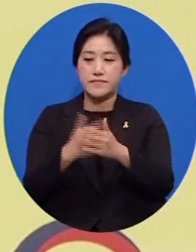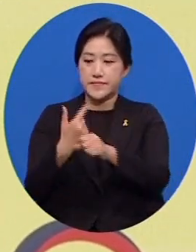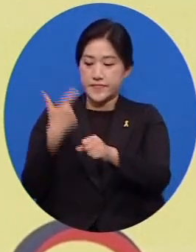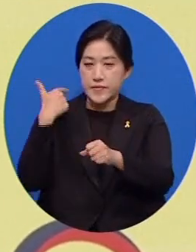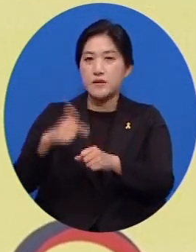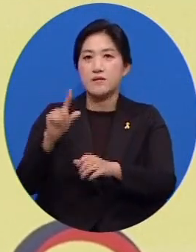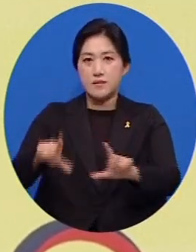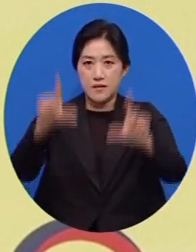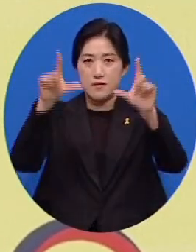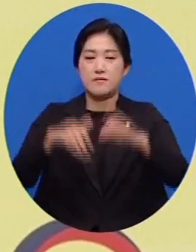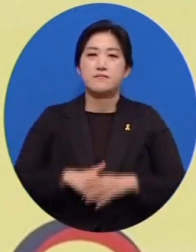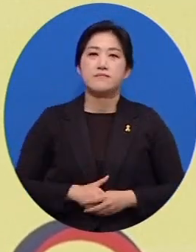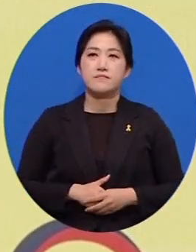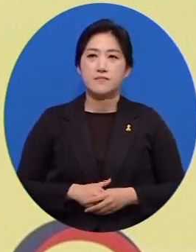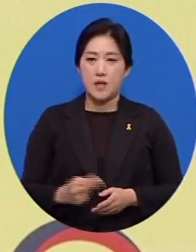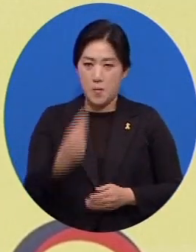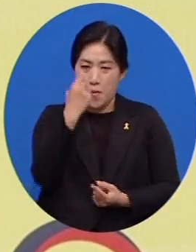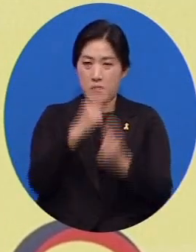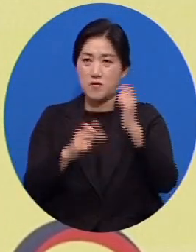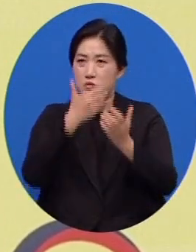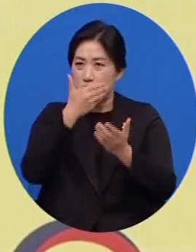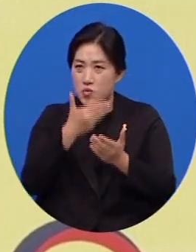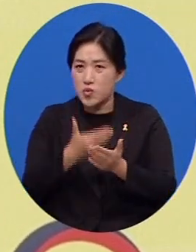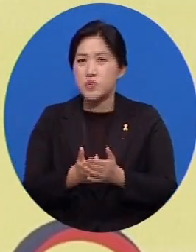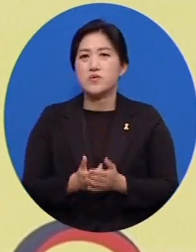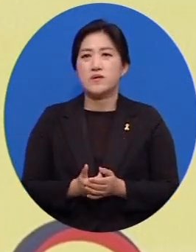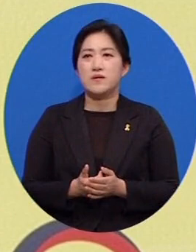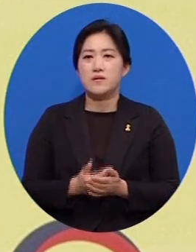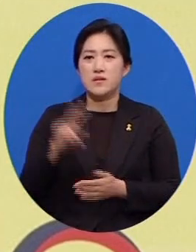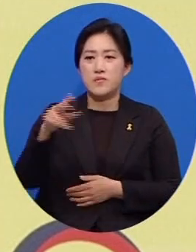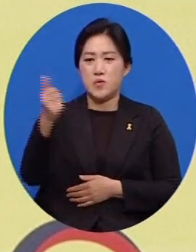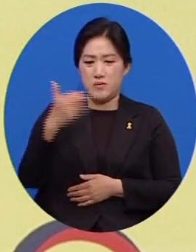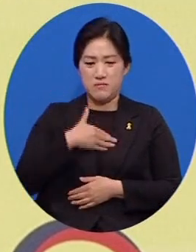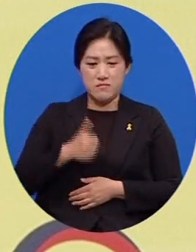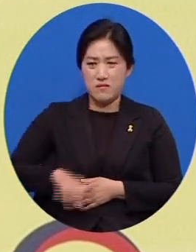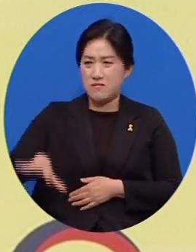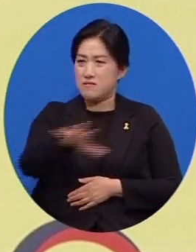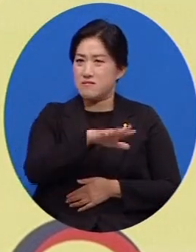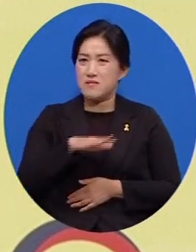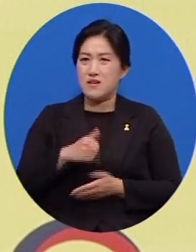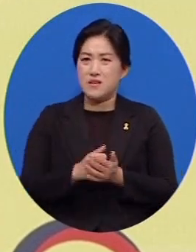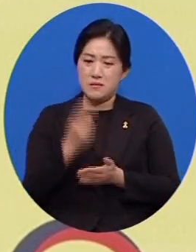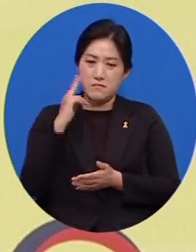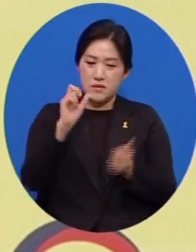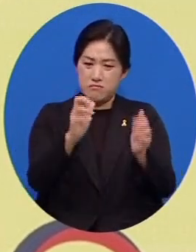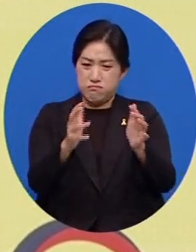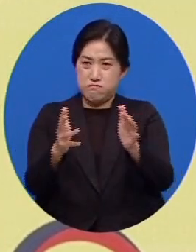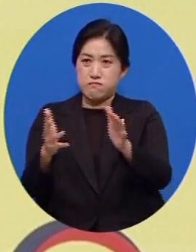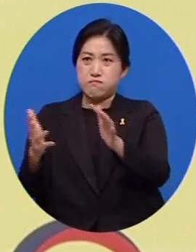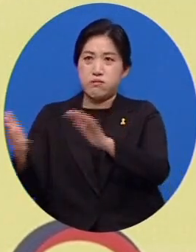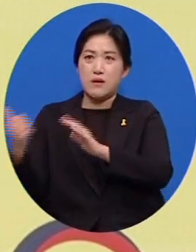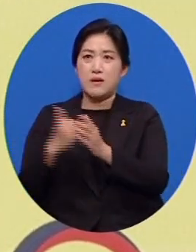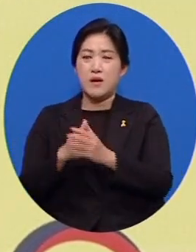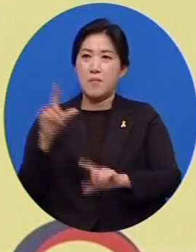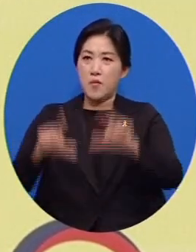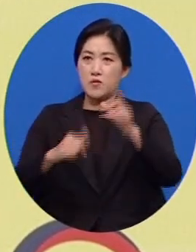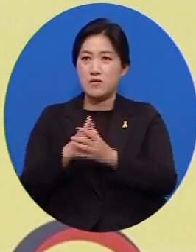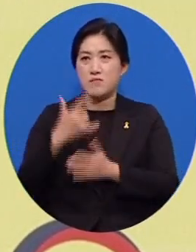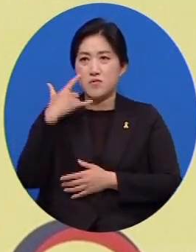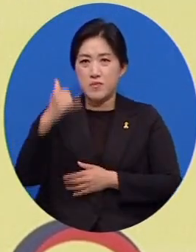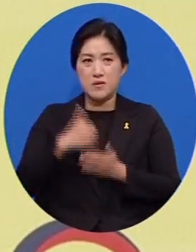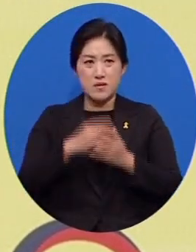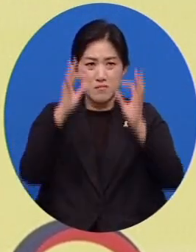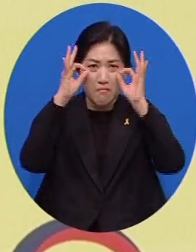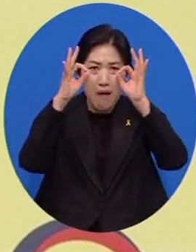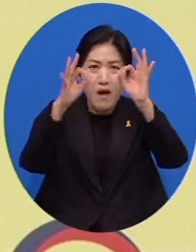전 그날, 목숨보다 더 소중한 우리 250명 아이들이 참혹하게 죽어가는 모습을 우리 부모들은 두